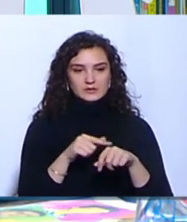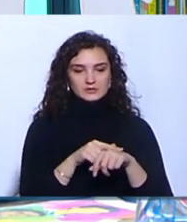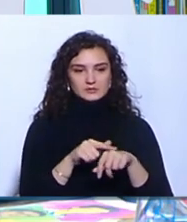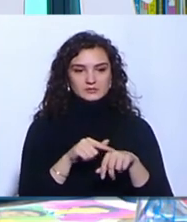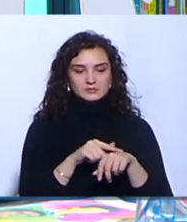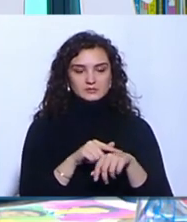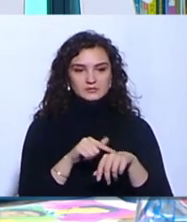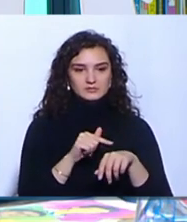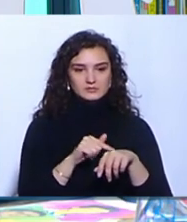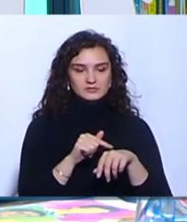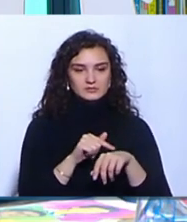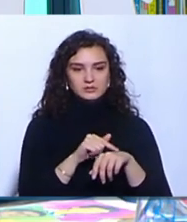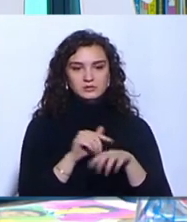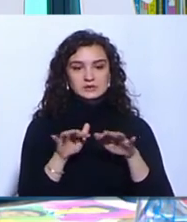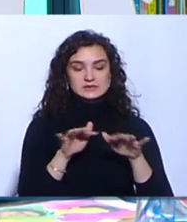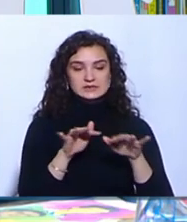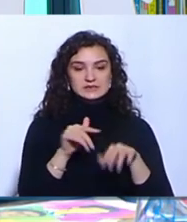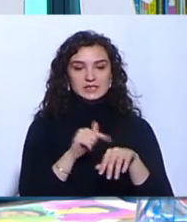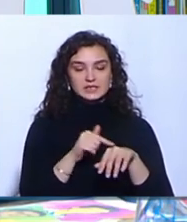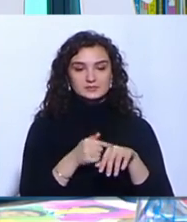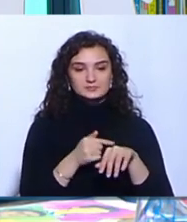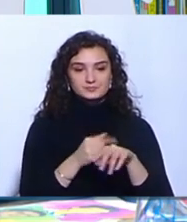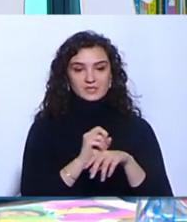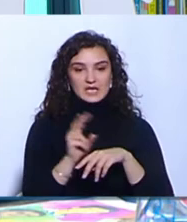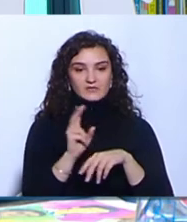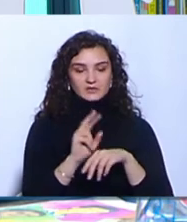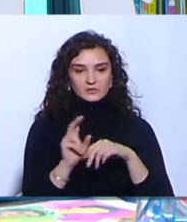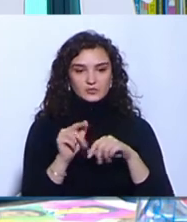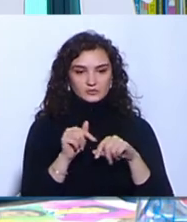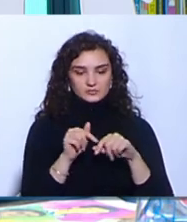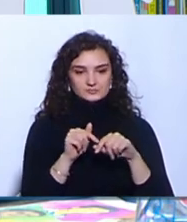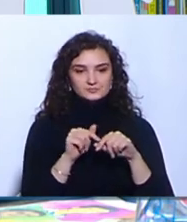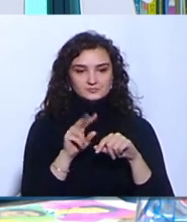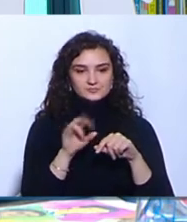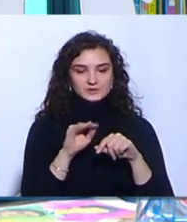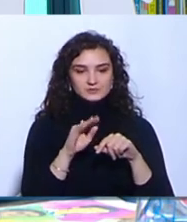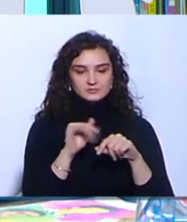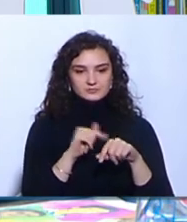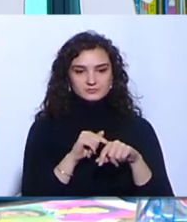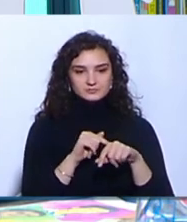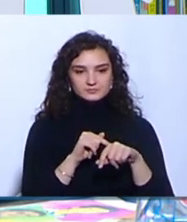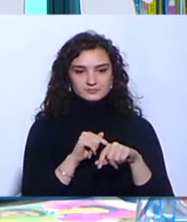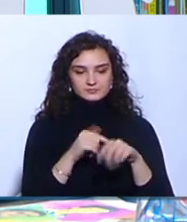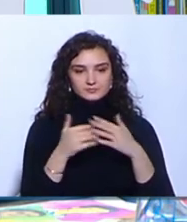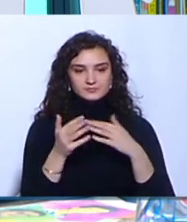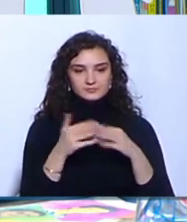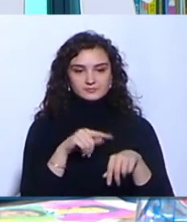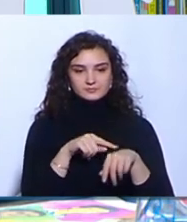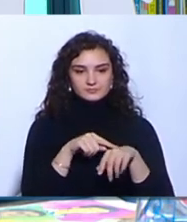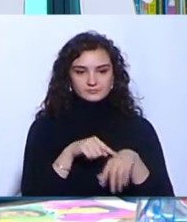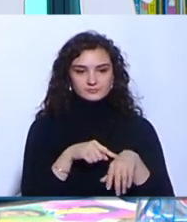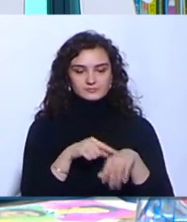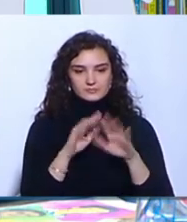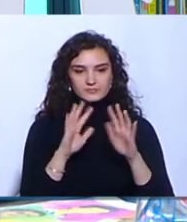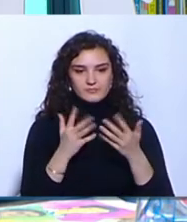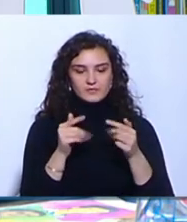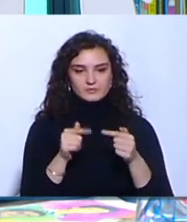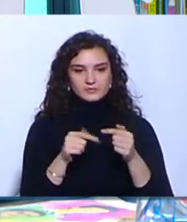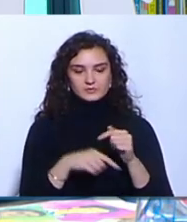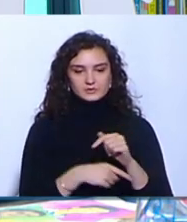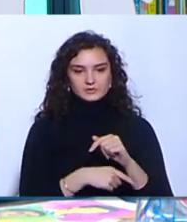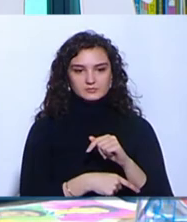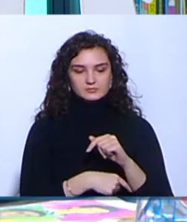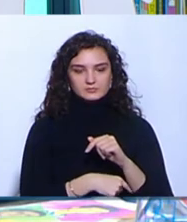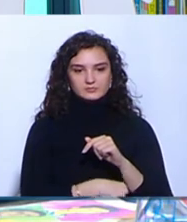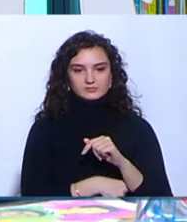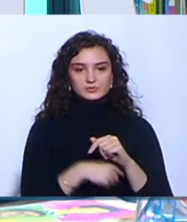განდევნოთ ის სითხე ქსოვილებიდან, რომელზედაც ჩვენ ლაპარაკობდით ამ შემთხვევაში, ლიმფა. ხელის დაჭერის შემთხვევაში,